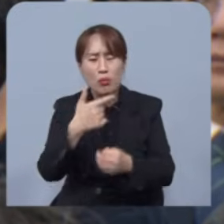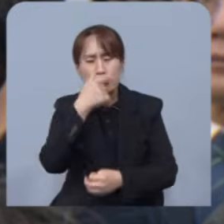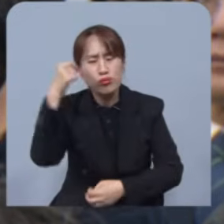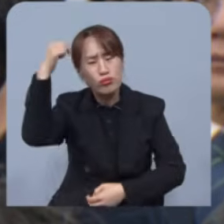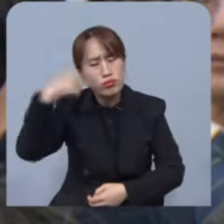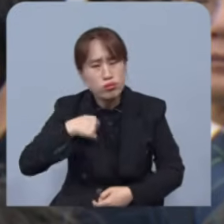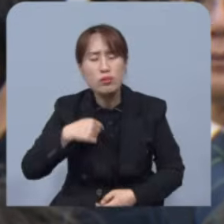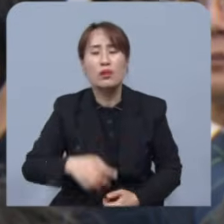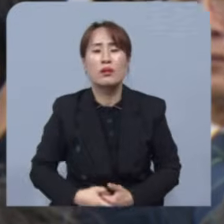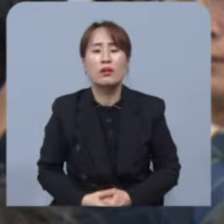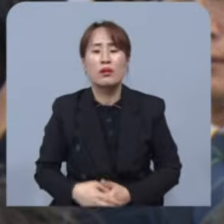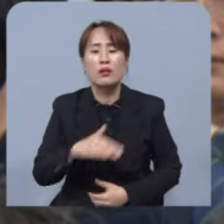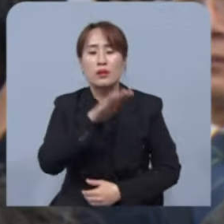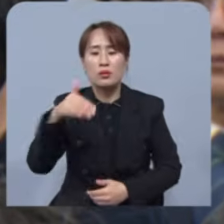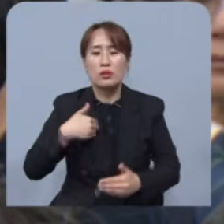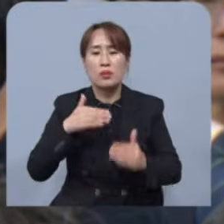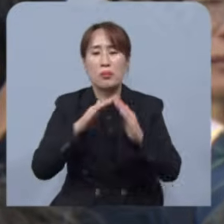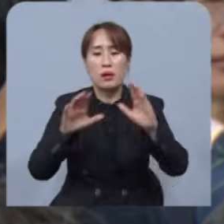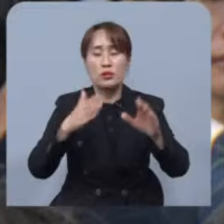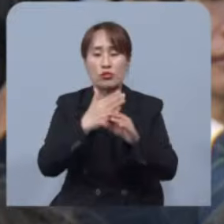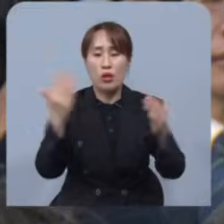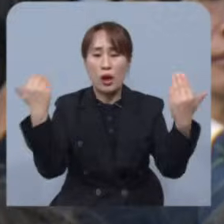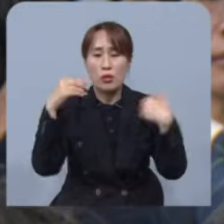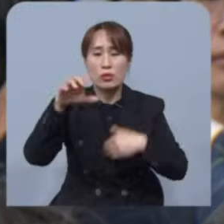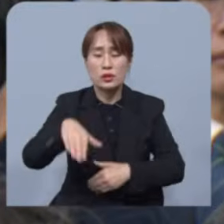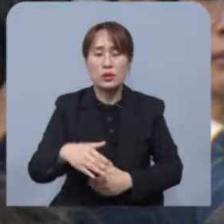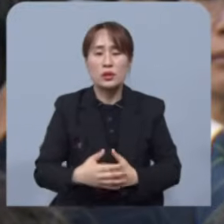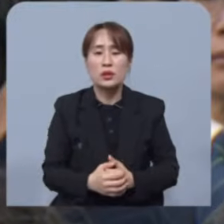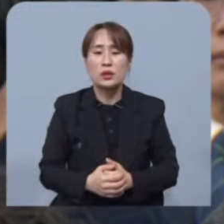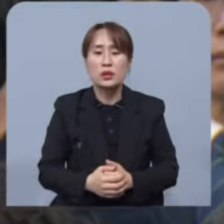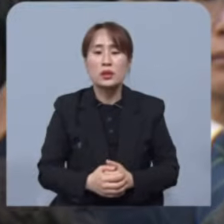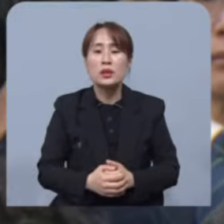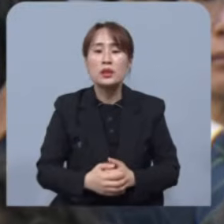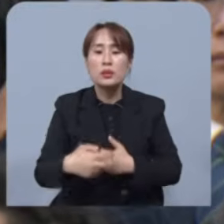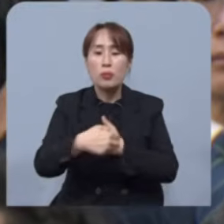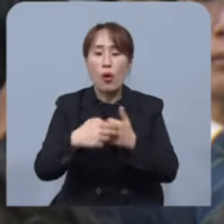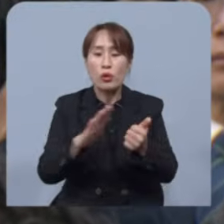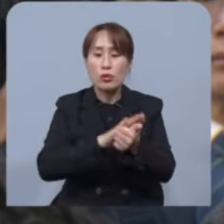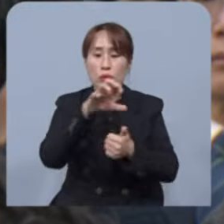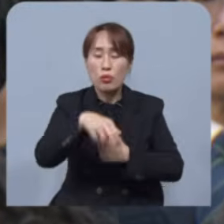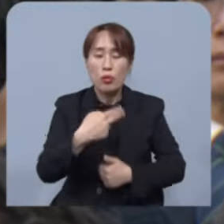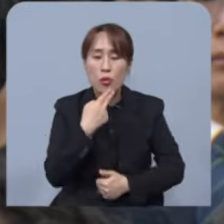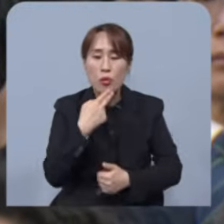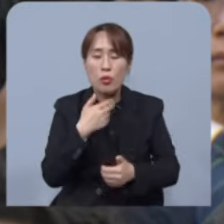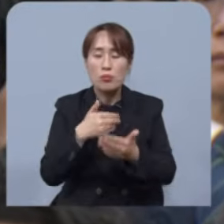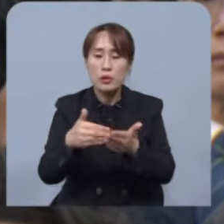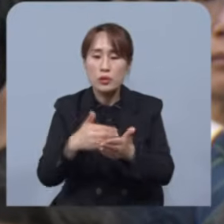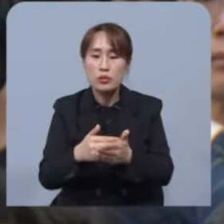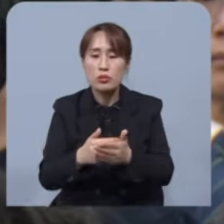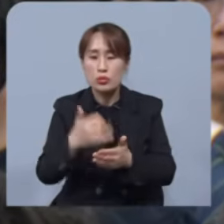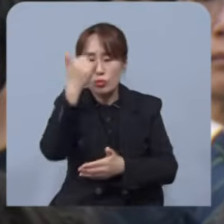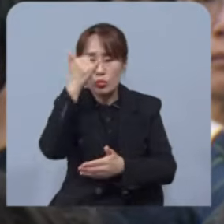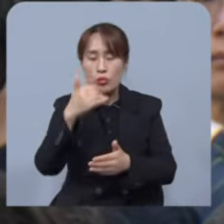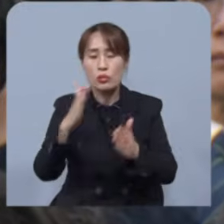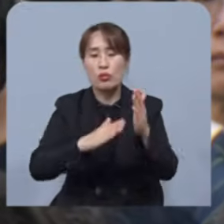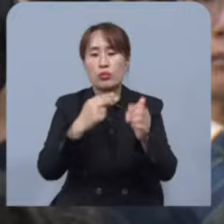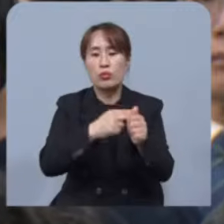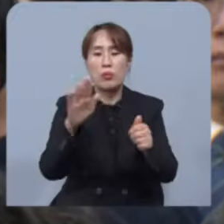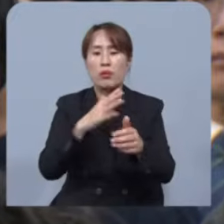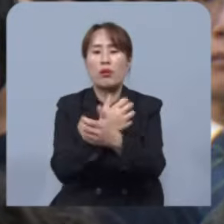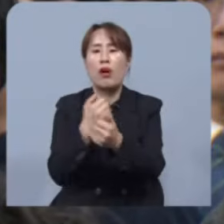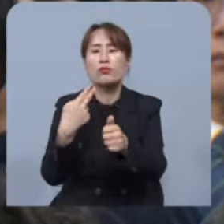일입니다. 저희 마을 중학교는 지금 보건실조차 없고 미술과 도덕 과목, 정규 선생님 대신